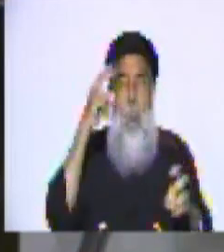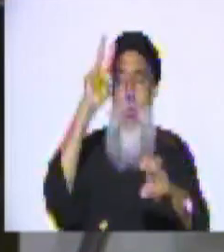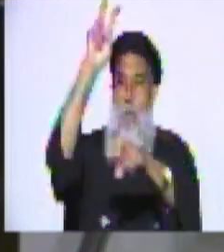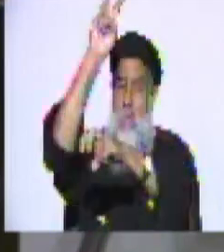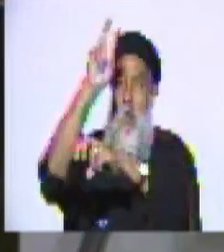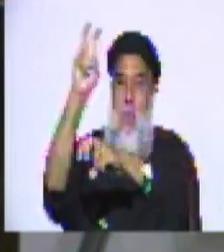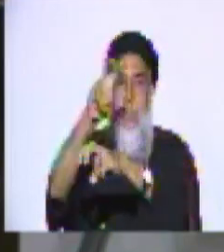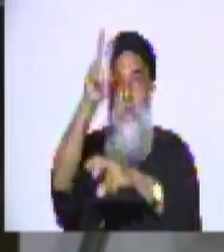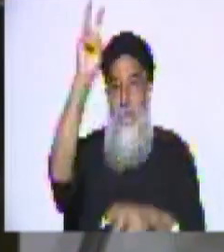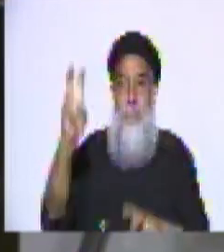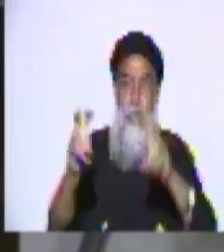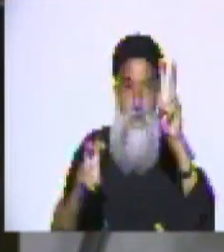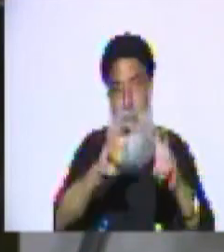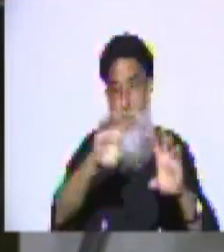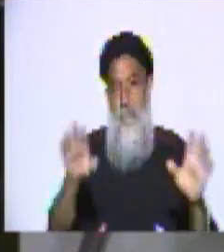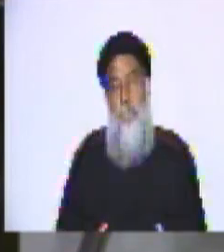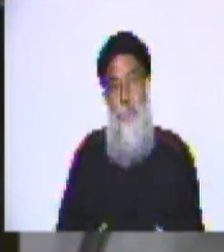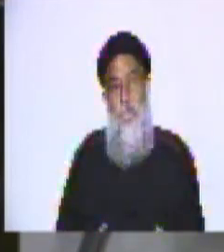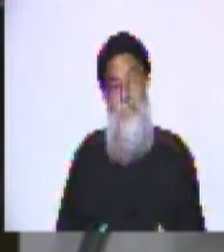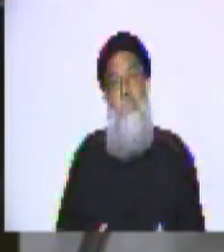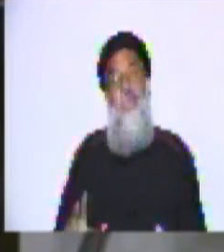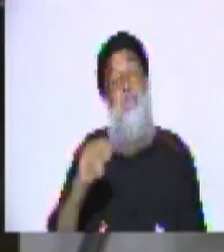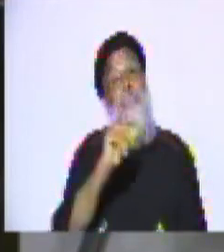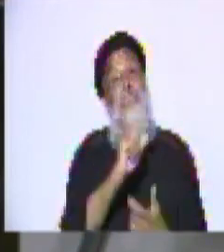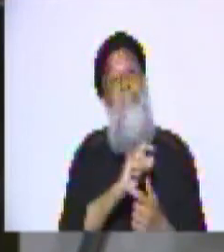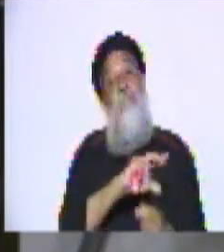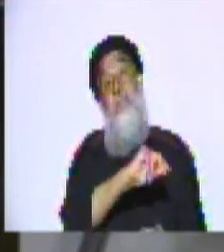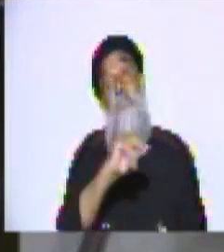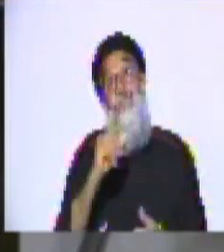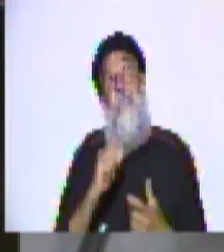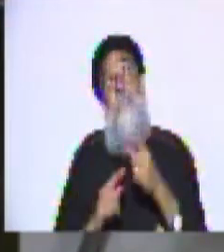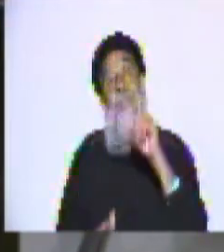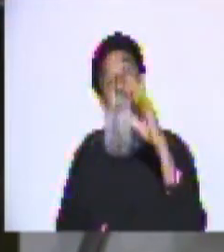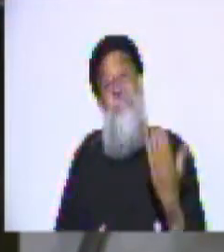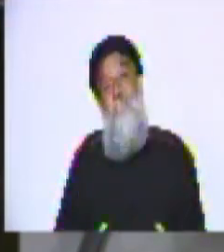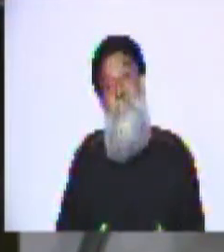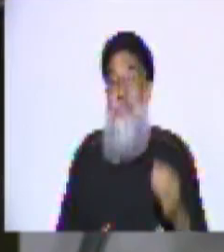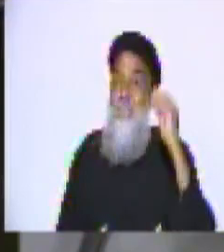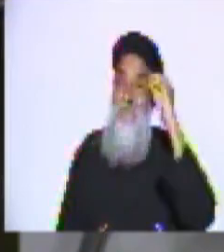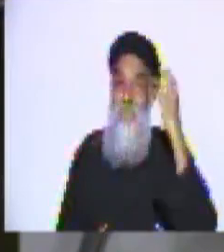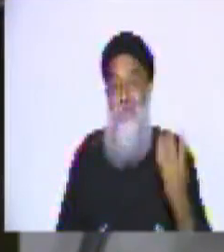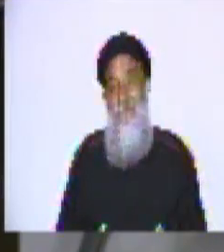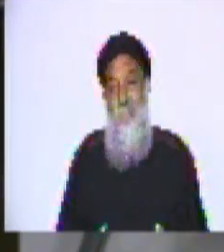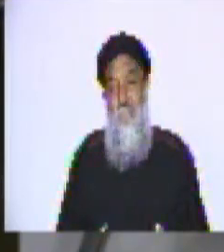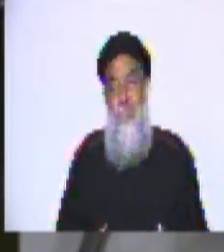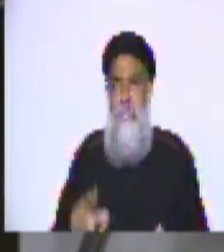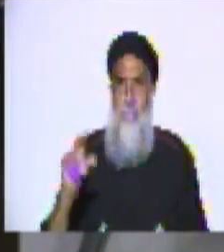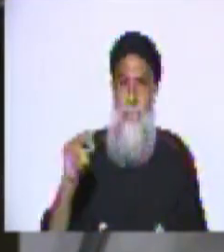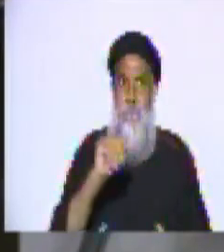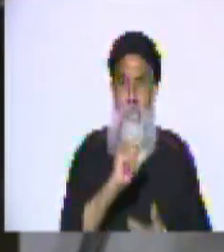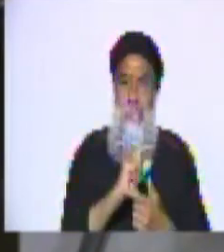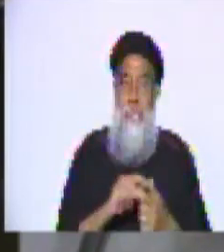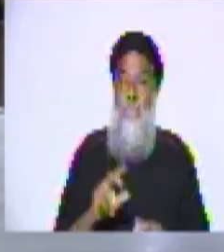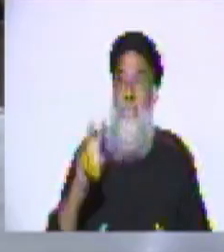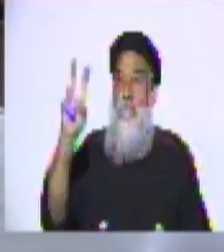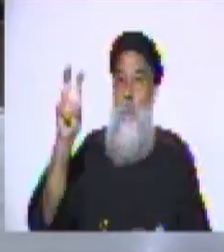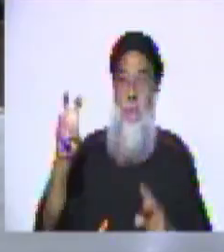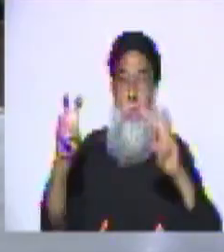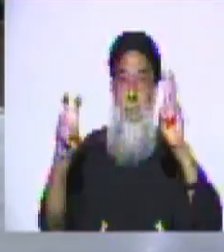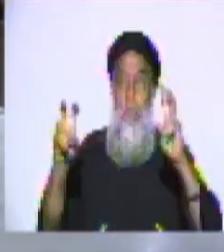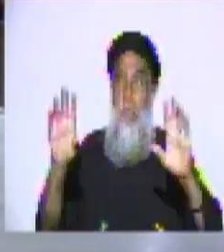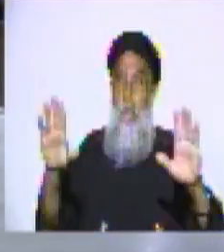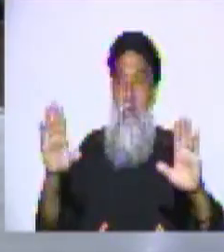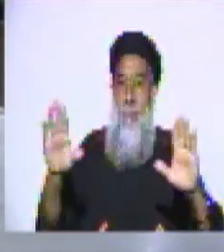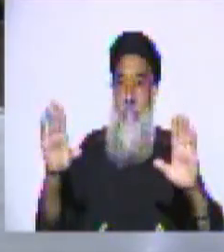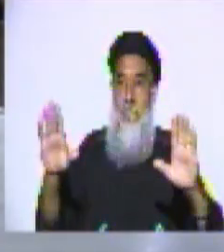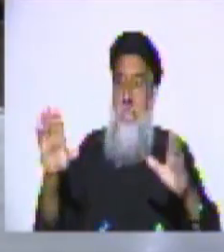ظهر إن المسيح مش مساوي للآب، خد بالك. فعلى طول تصدت الكنيسة